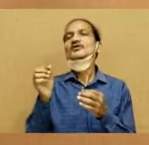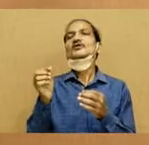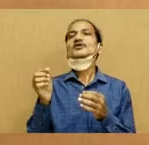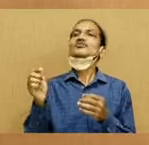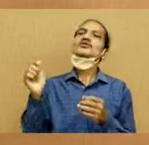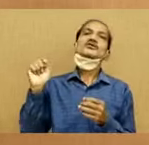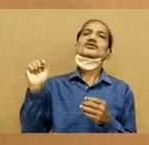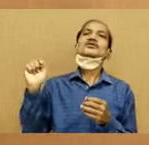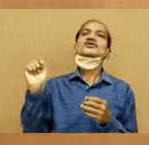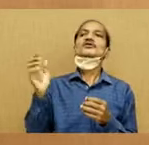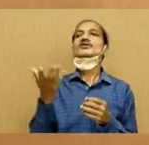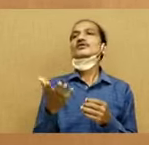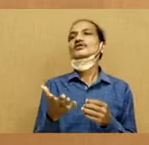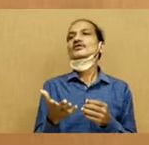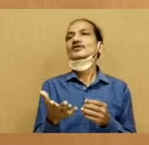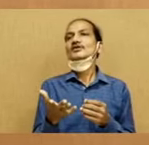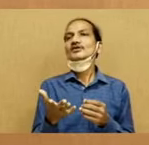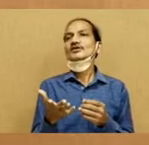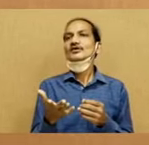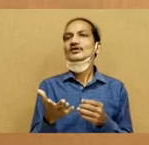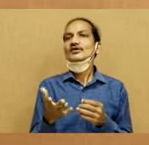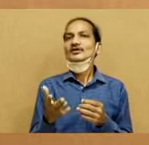ହୋଇନଥିଲା। ସମାଜ ପାଇଁ